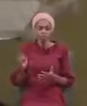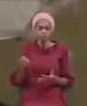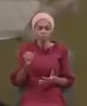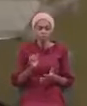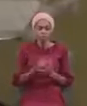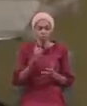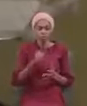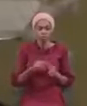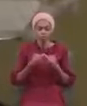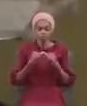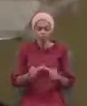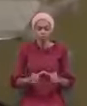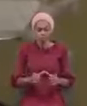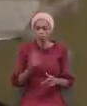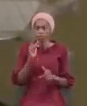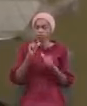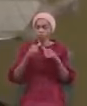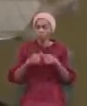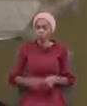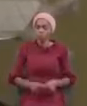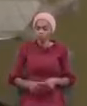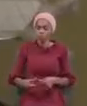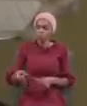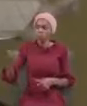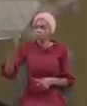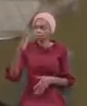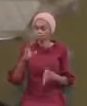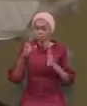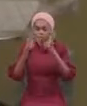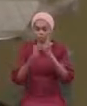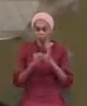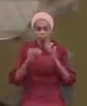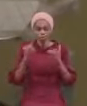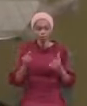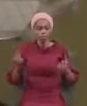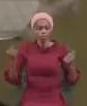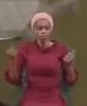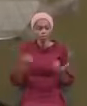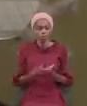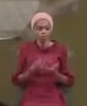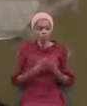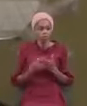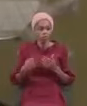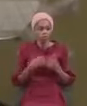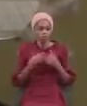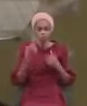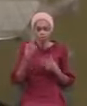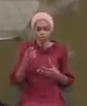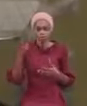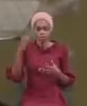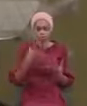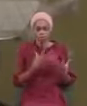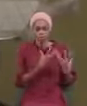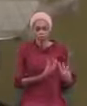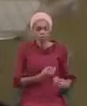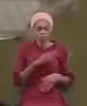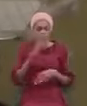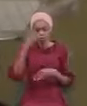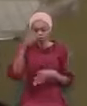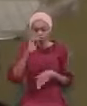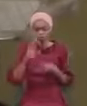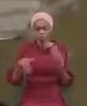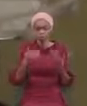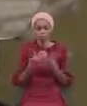perpétuellement pour lui ce matin n avons vu les remèdes de Dieu pour tout péché le péché ruine le péché